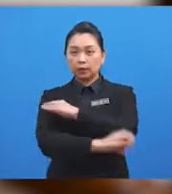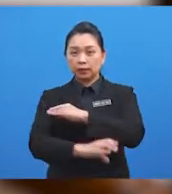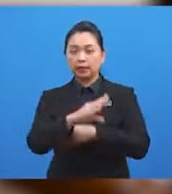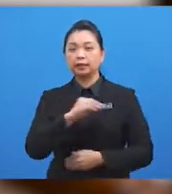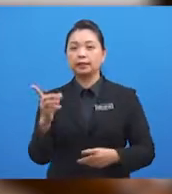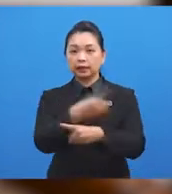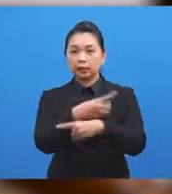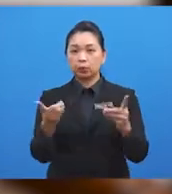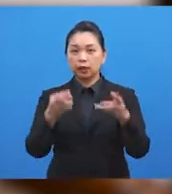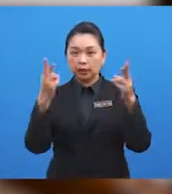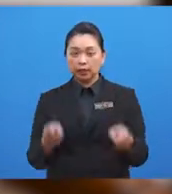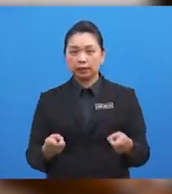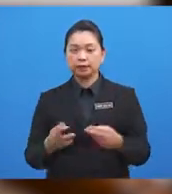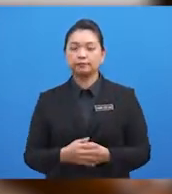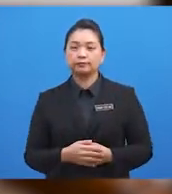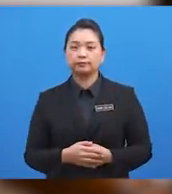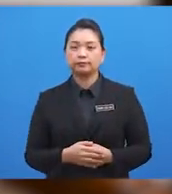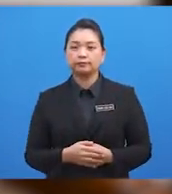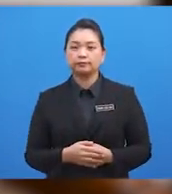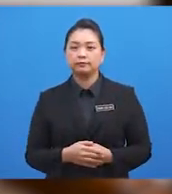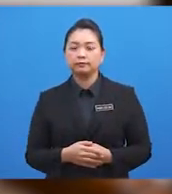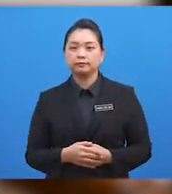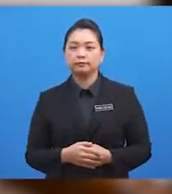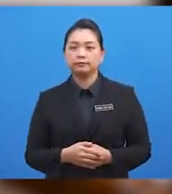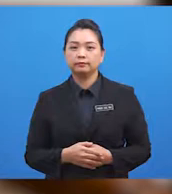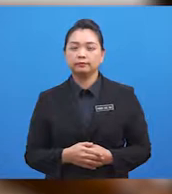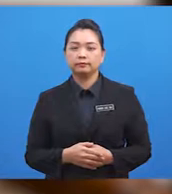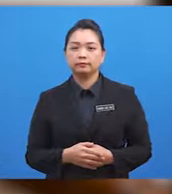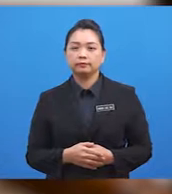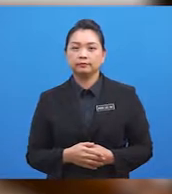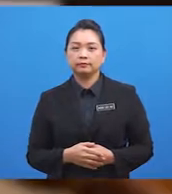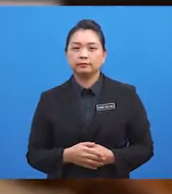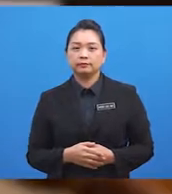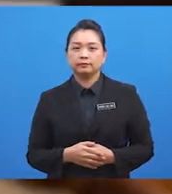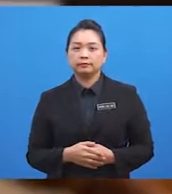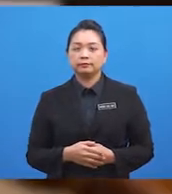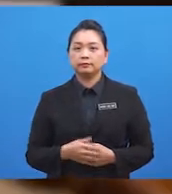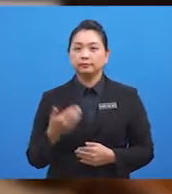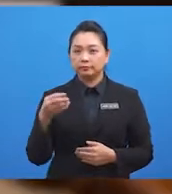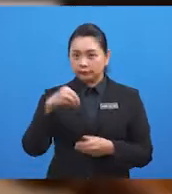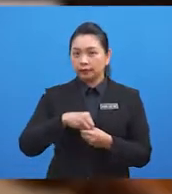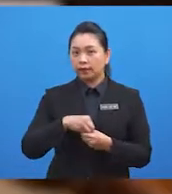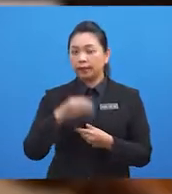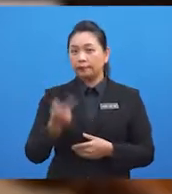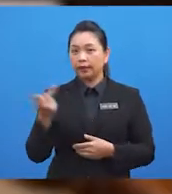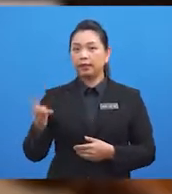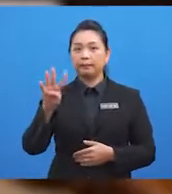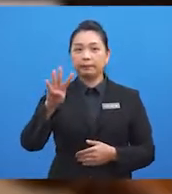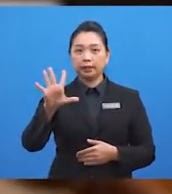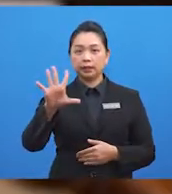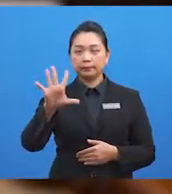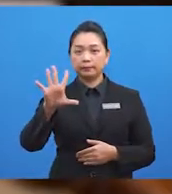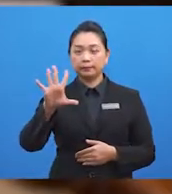Rakyat. Perihal keahlian Dewan Negara diperincikan dalam Perkara 45